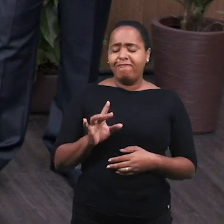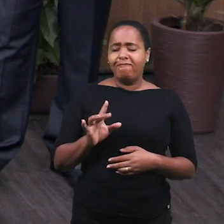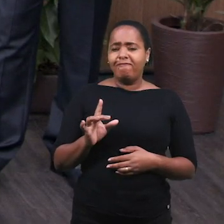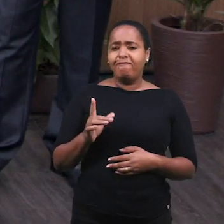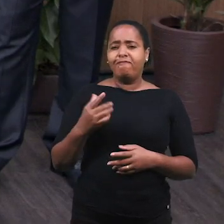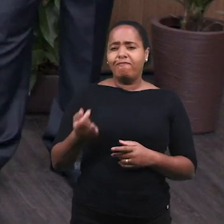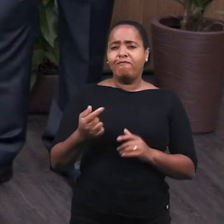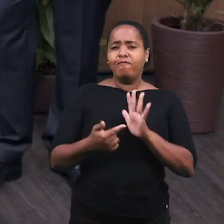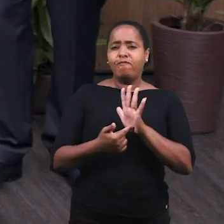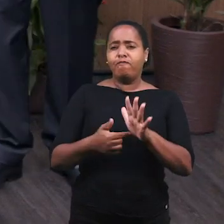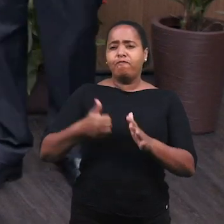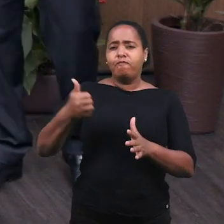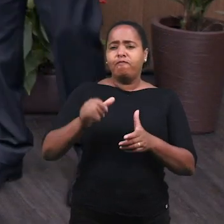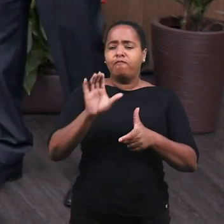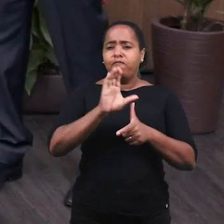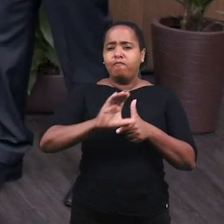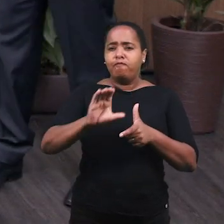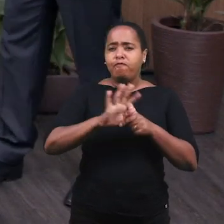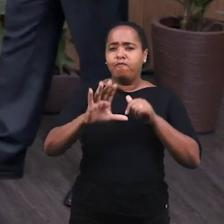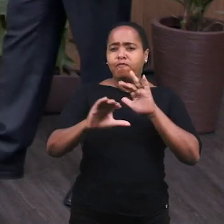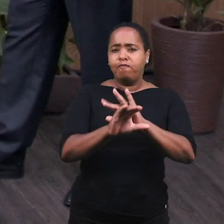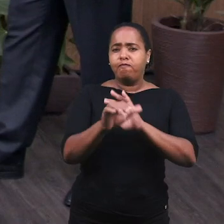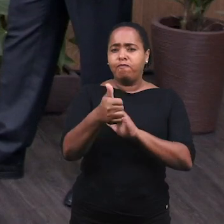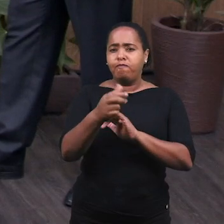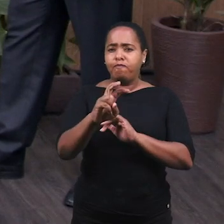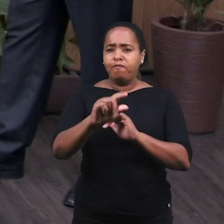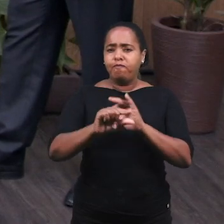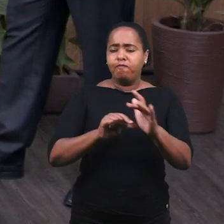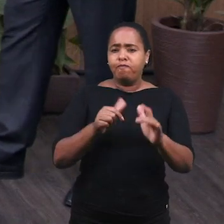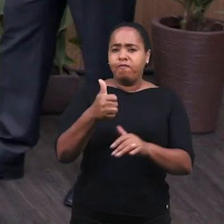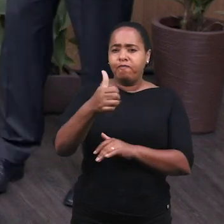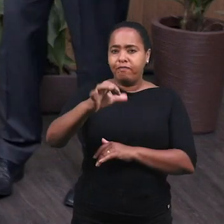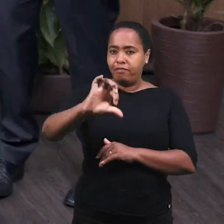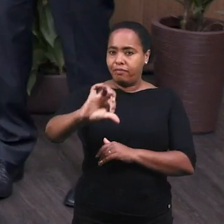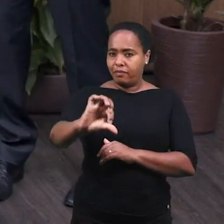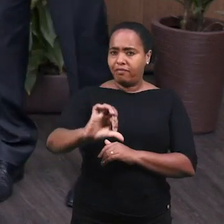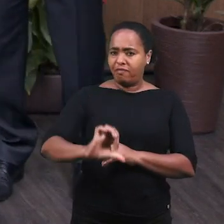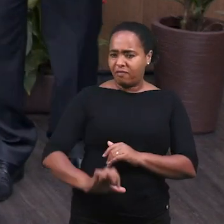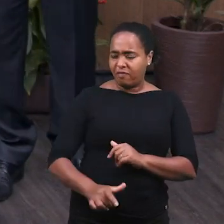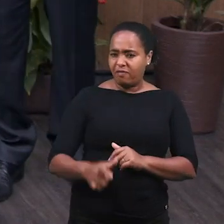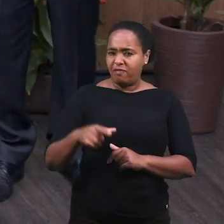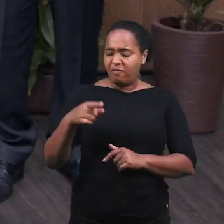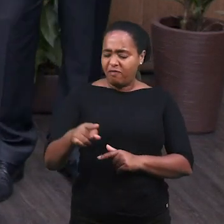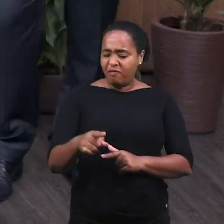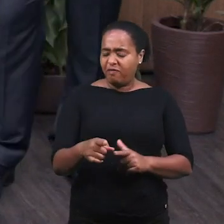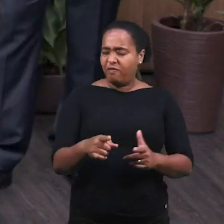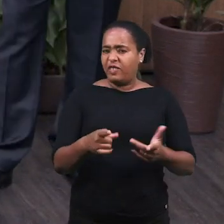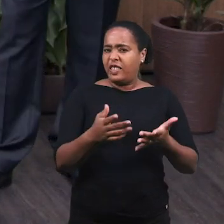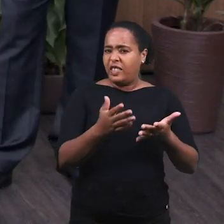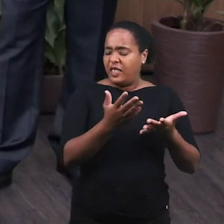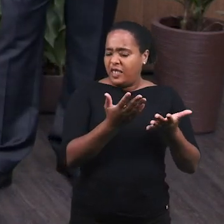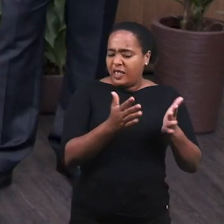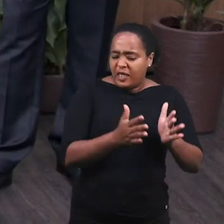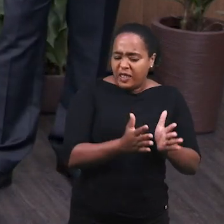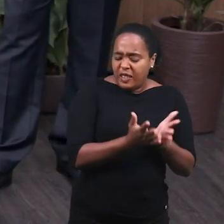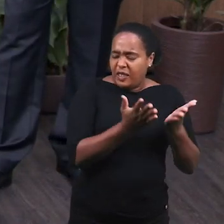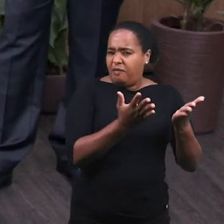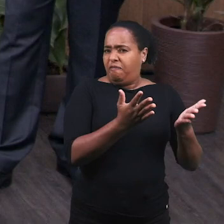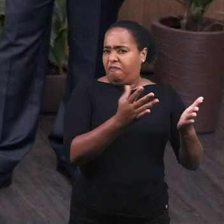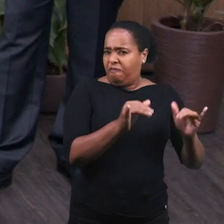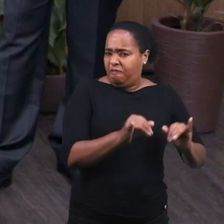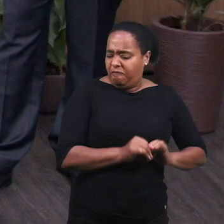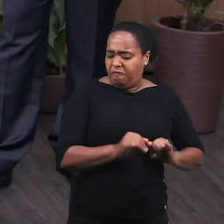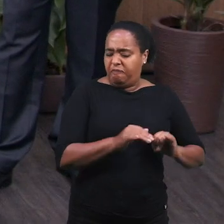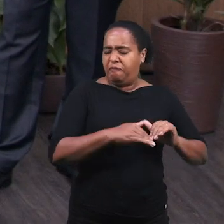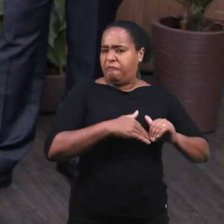он будет лишь, как написано в 1 Коринфянам 15:19, если мы в этой только жизни надеемся